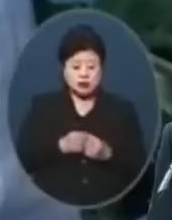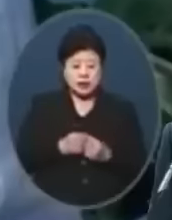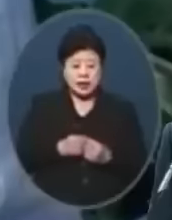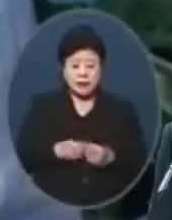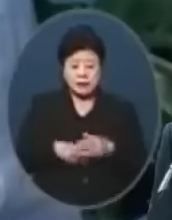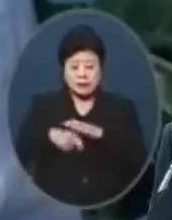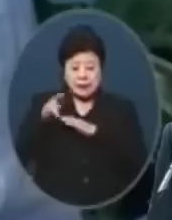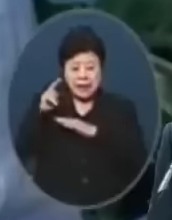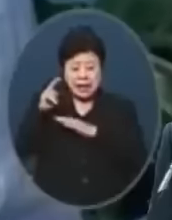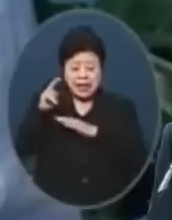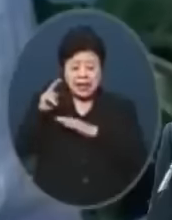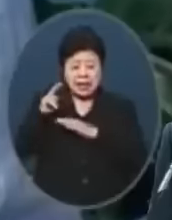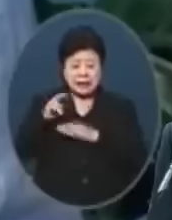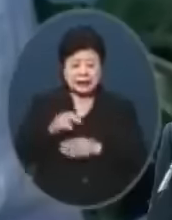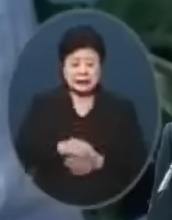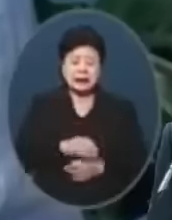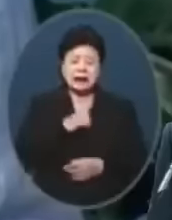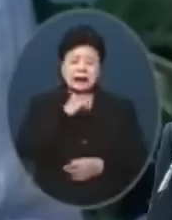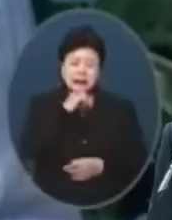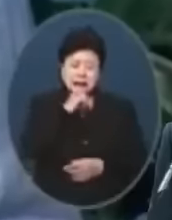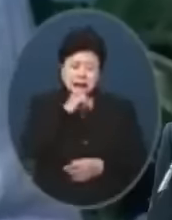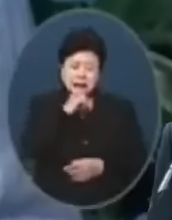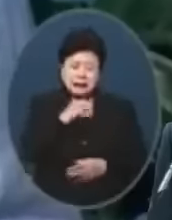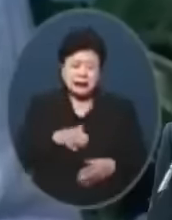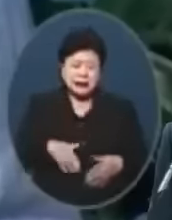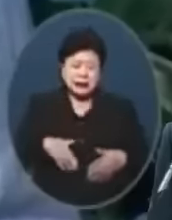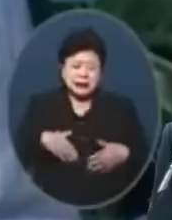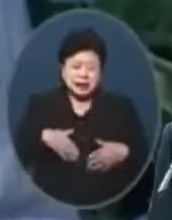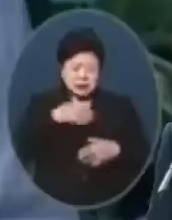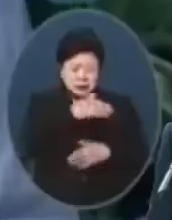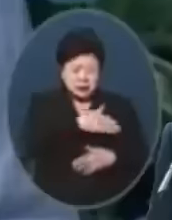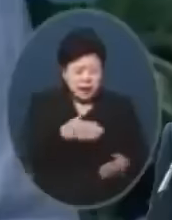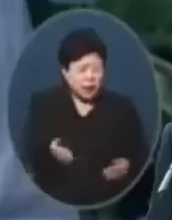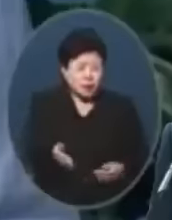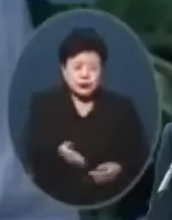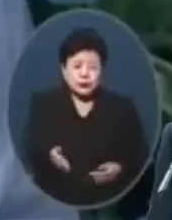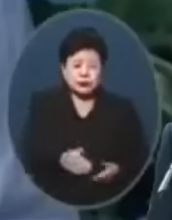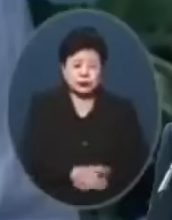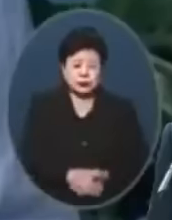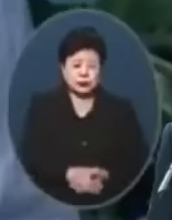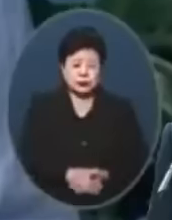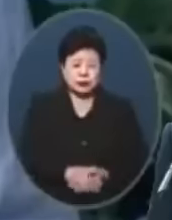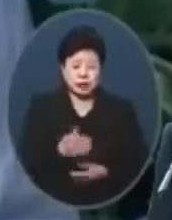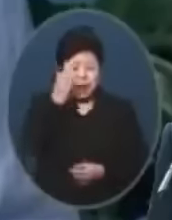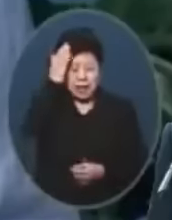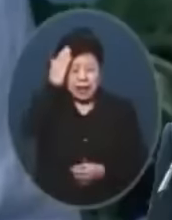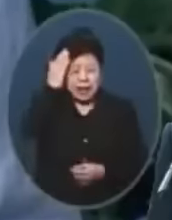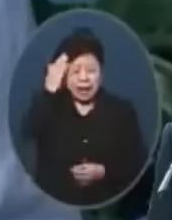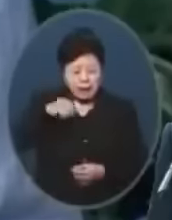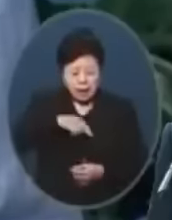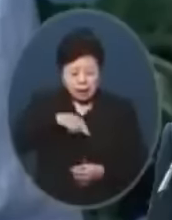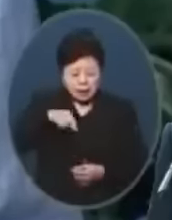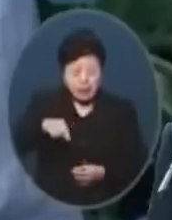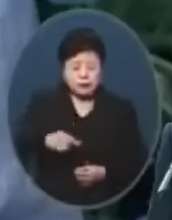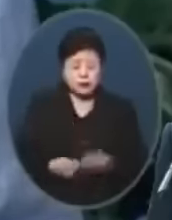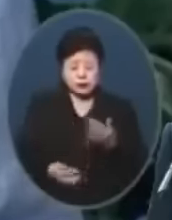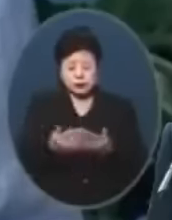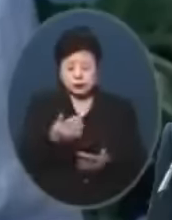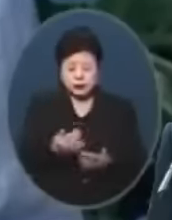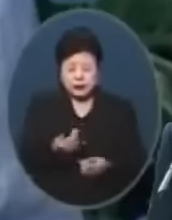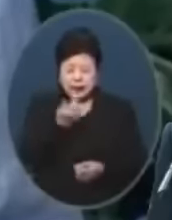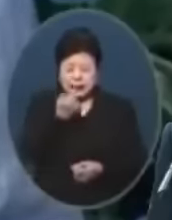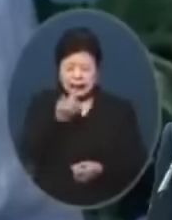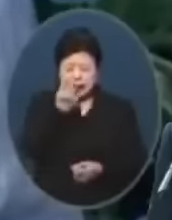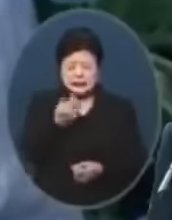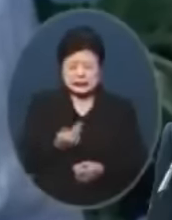다 가난하기 때문에 따뜻한 장판이 있으니까 연탄불 피워놓고 누워있으니 연탄 가스 냄새만